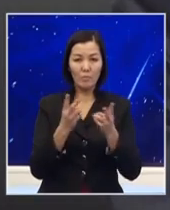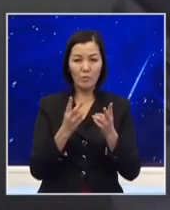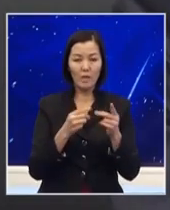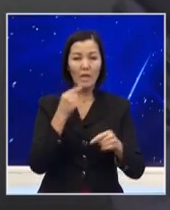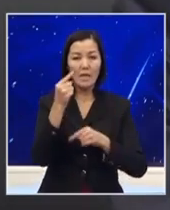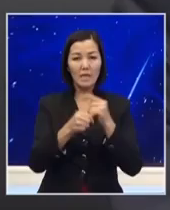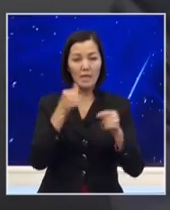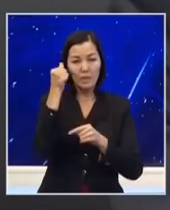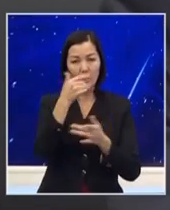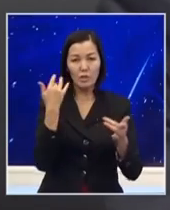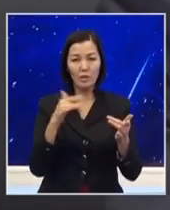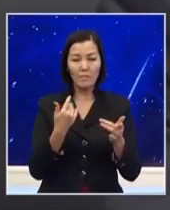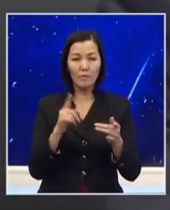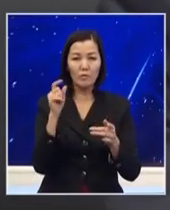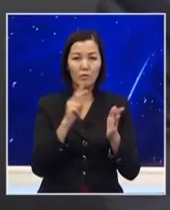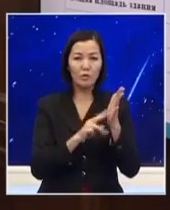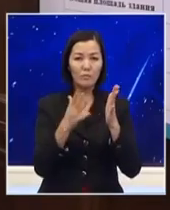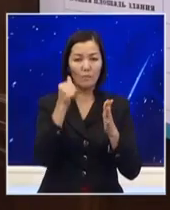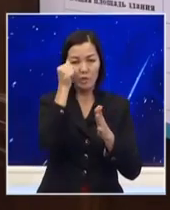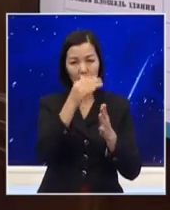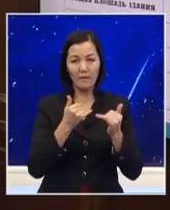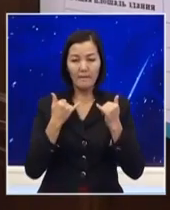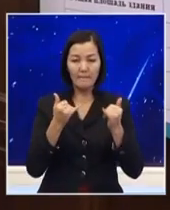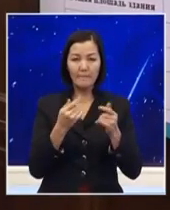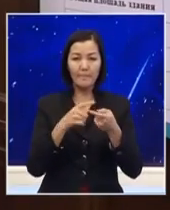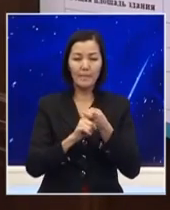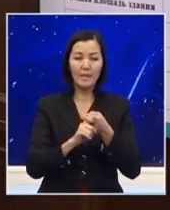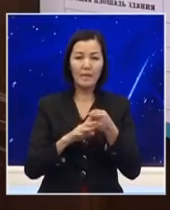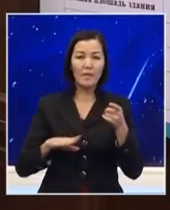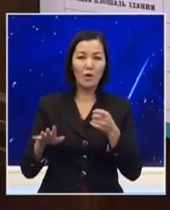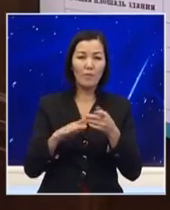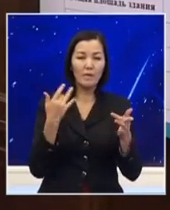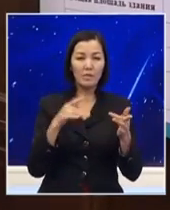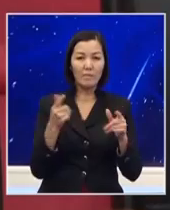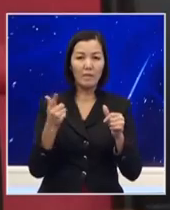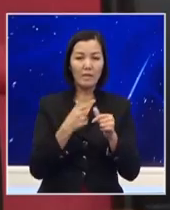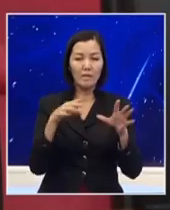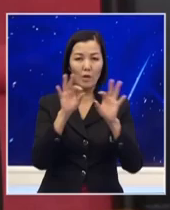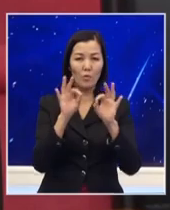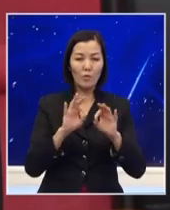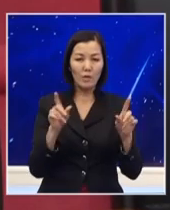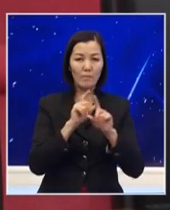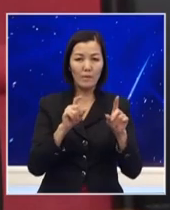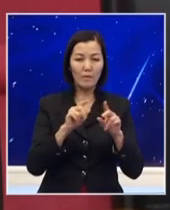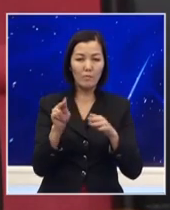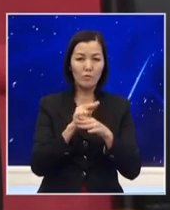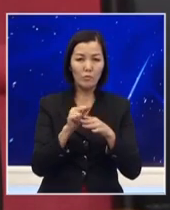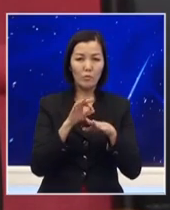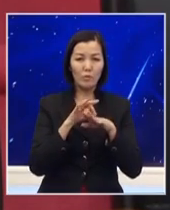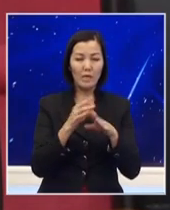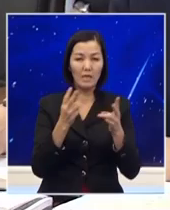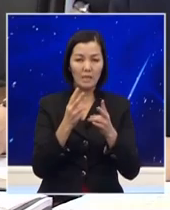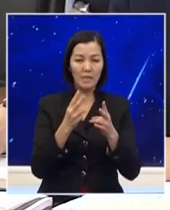Келесі жылы Жамбыл Жабаевтың 175 жылдығы. Осыған байланысты аудан әкімі аумақтағы Жамбыл атындағы өнер мектебіне күрделі жөндеу қажеттігін